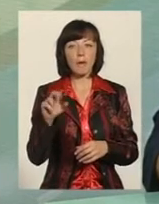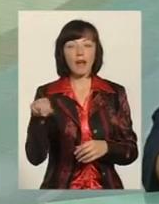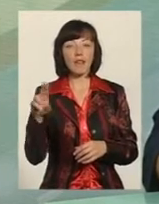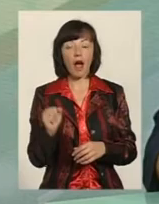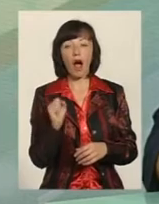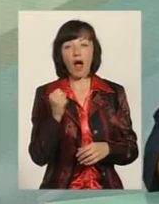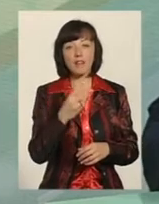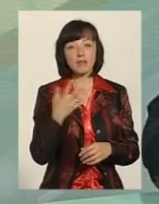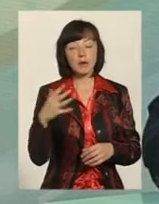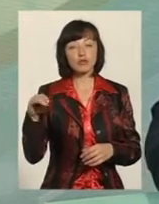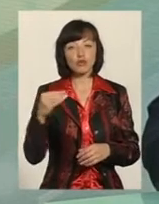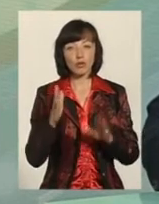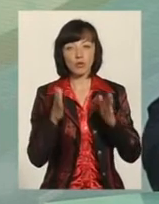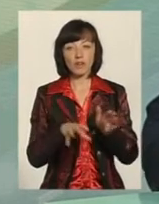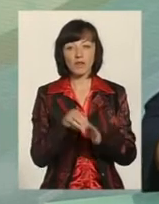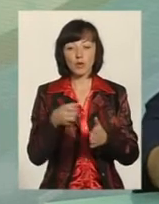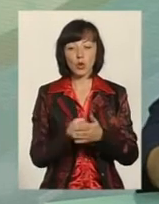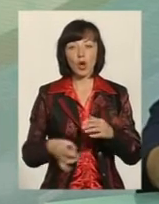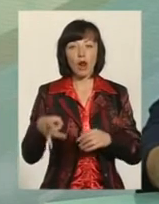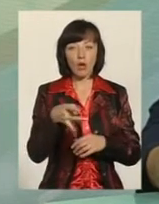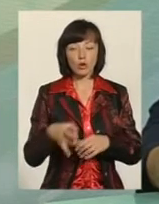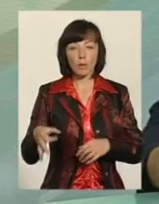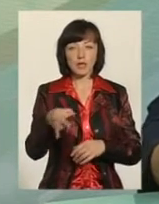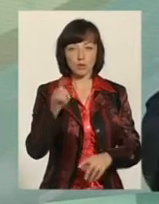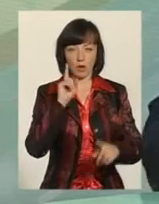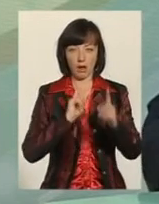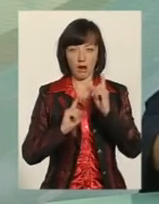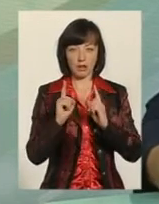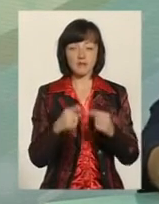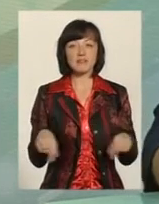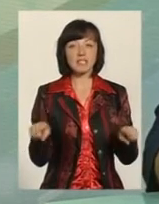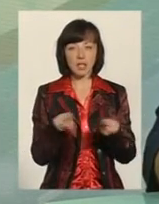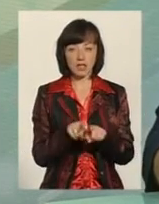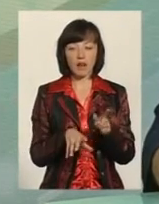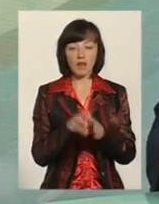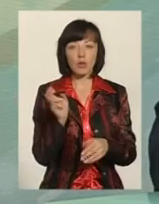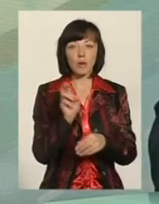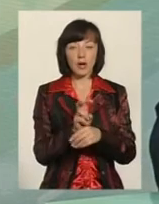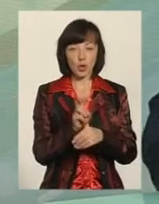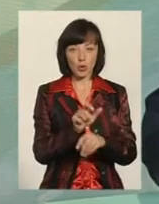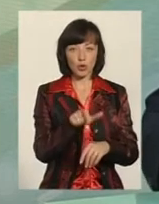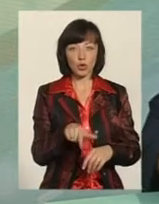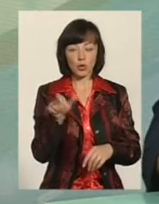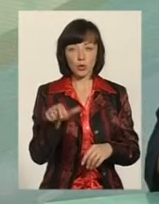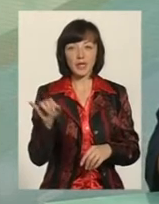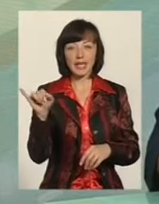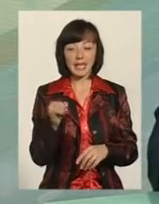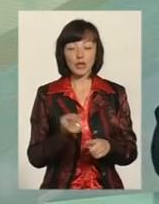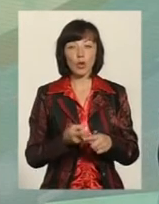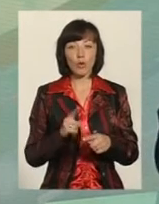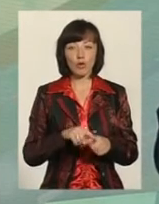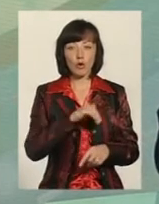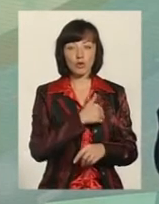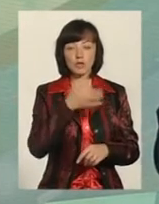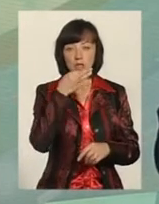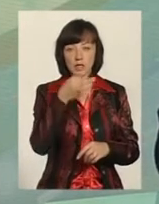жовтня в них будуть вибори. Це будуть вибори до районної, обласної ради. Тобто все ж таки на вибори люди підуть. І от саме тому я хочу